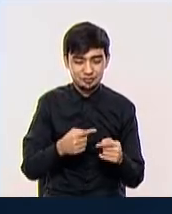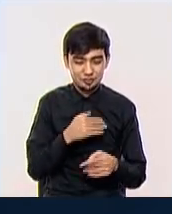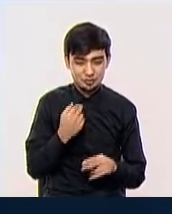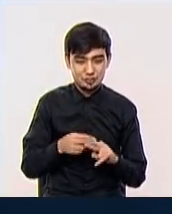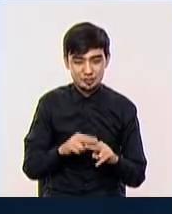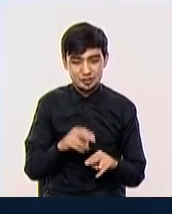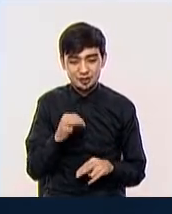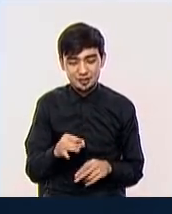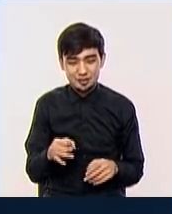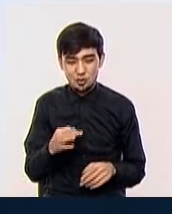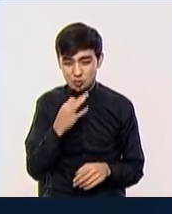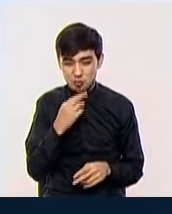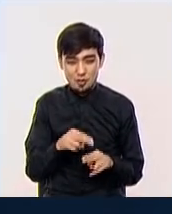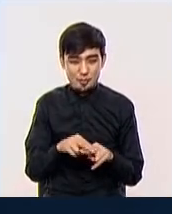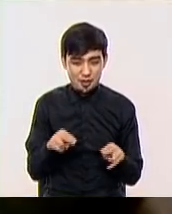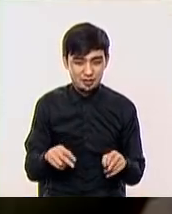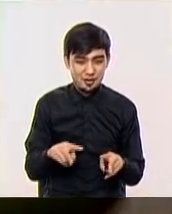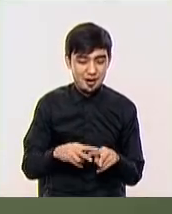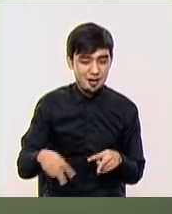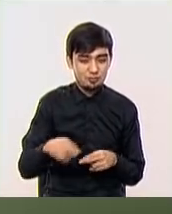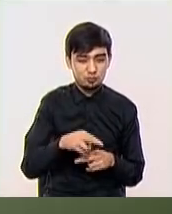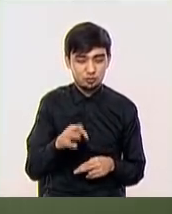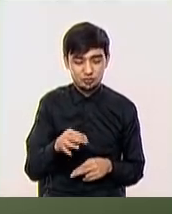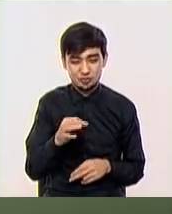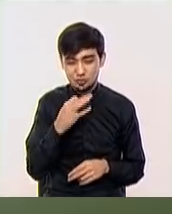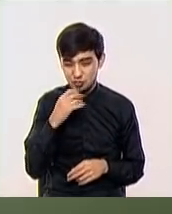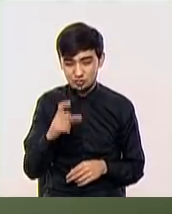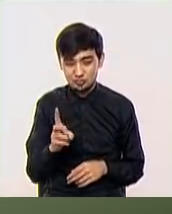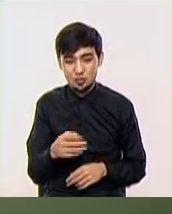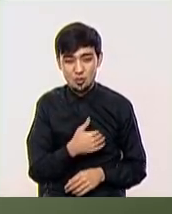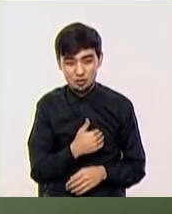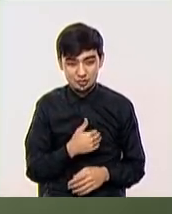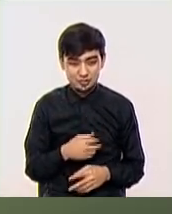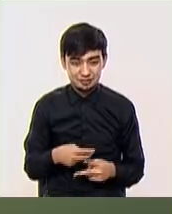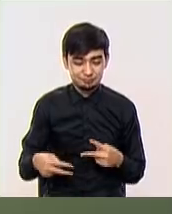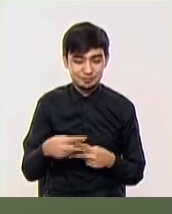беретін ойлаймын, өйткені әр партия тең болады. Әкім болсын, кім болса да, оларға